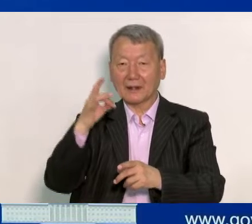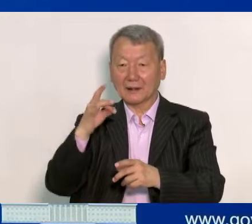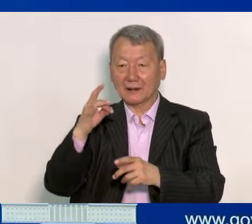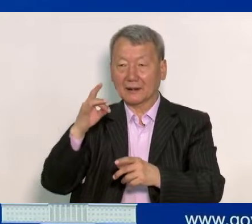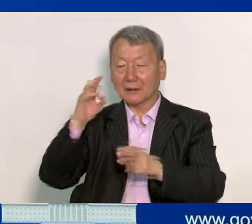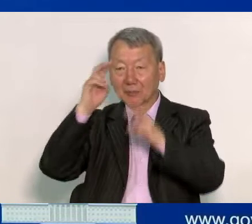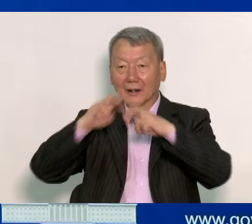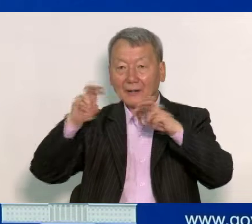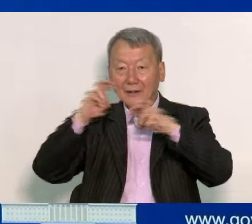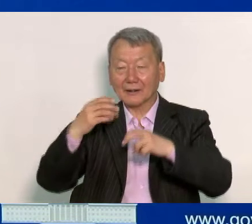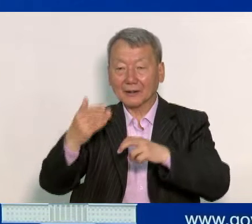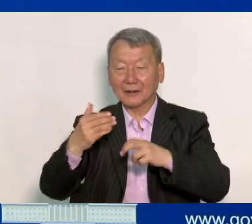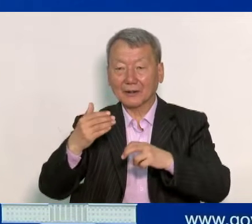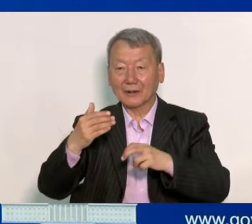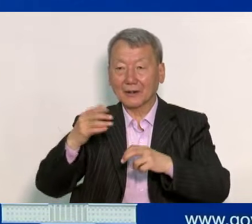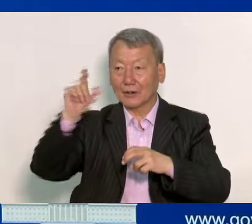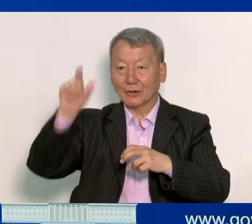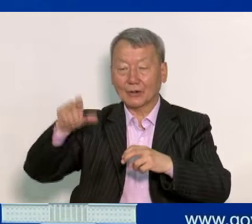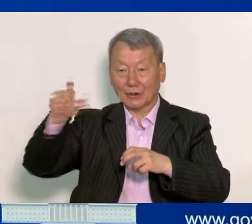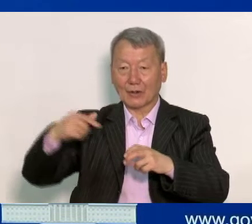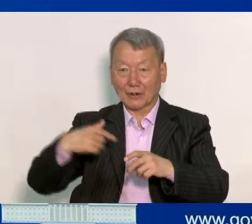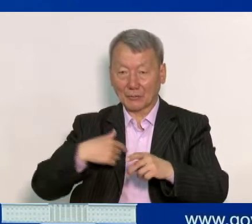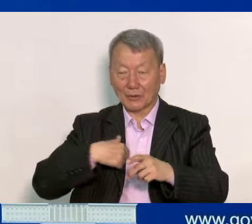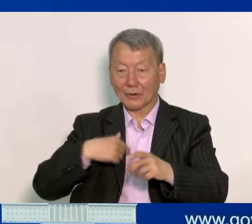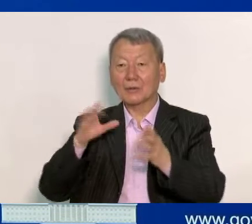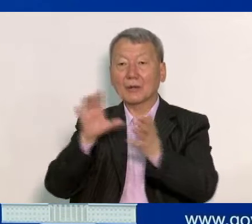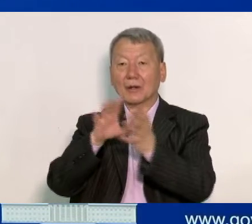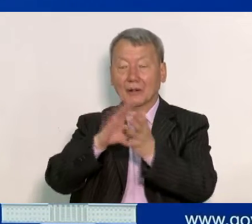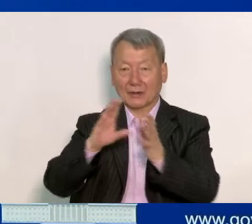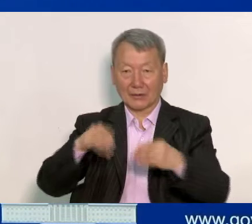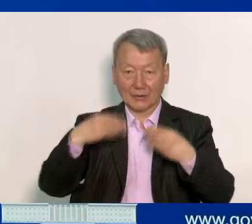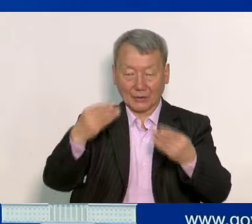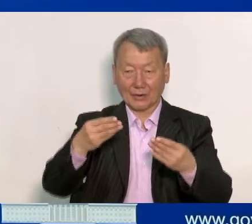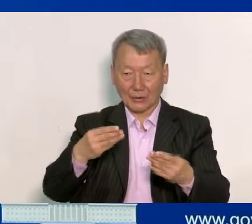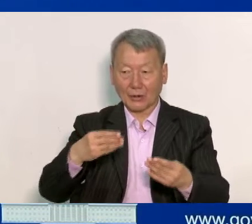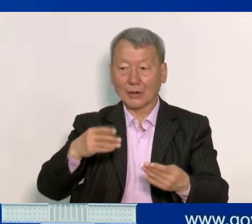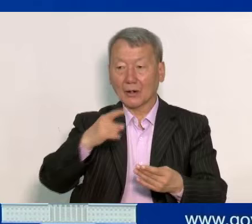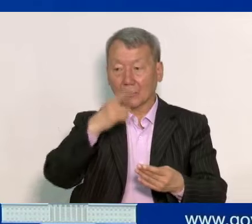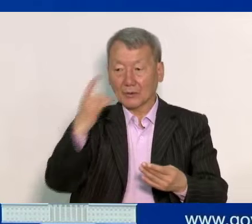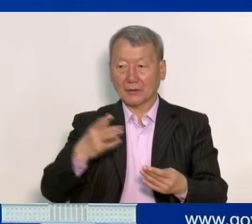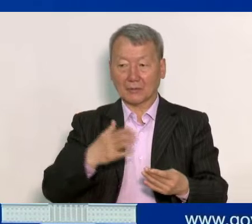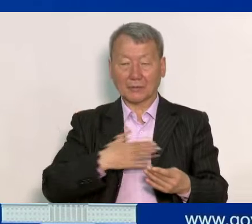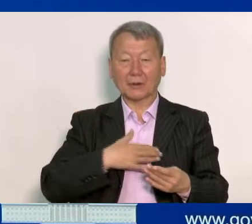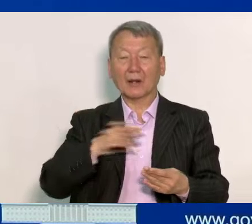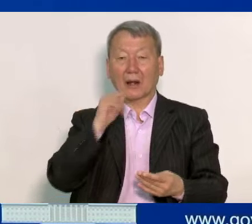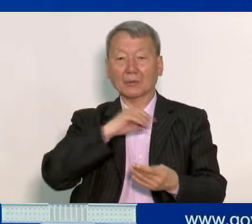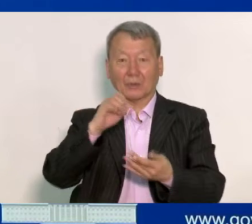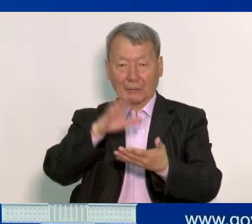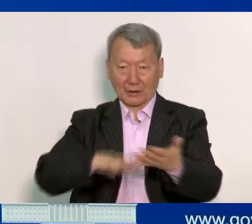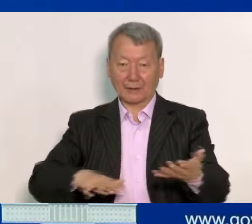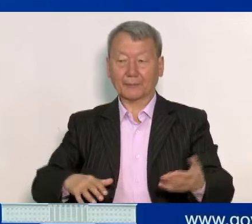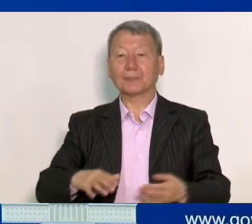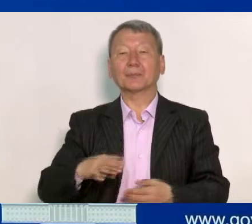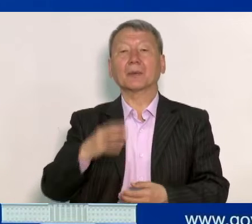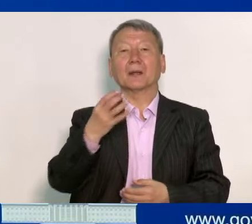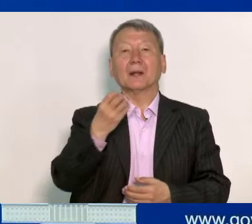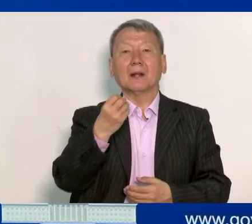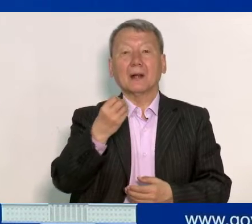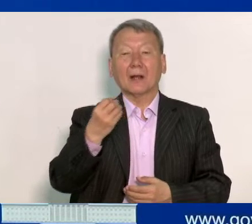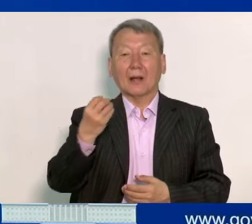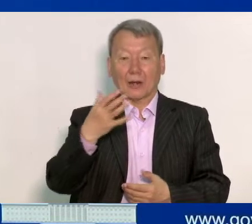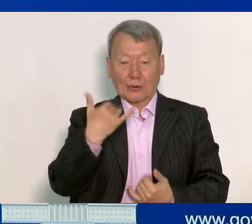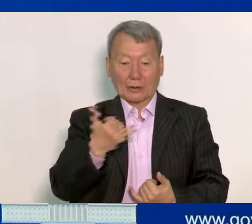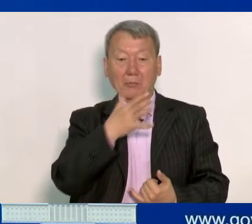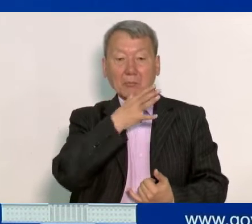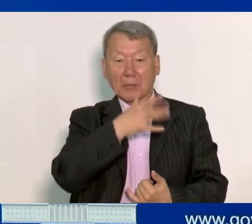оборудованияга керектелген адистерибиз менен ошол жардамды бердик да. Бул жагында дагы биз иштерди алып бардык. Анан кийинки